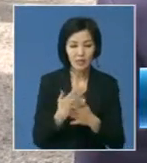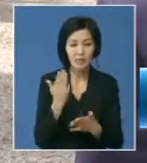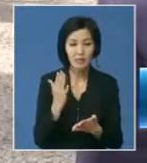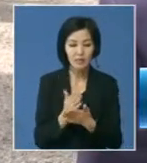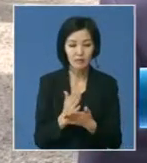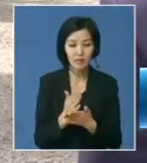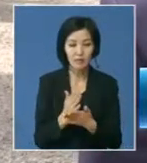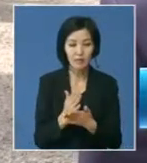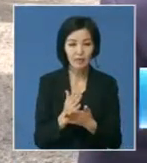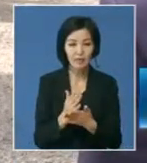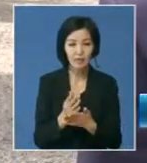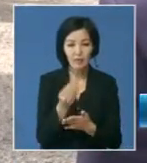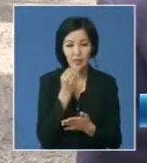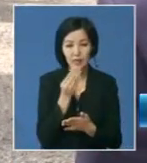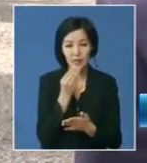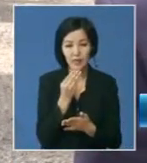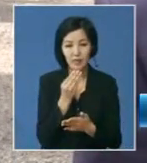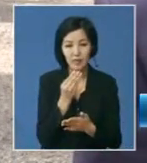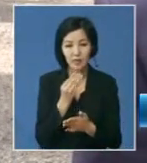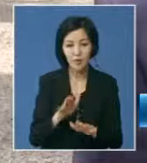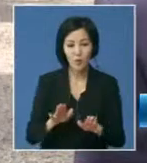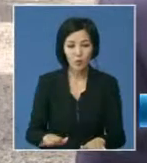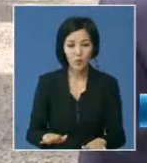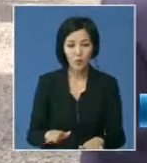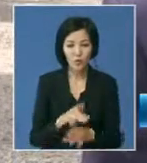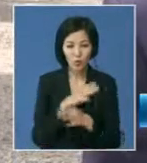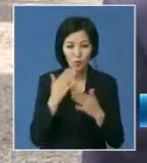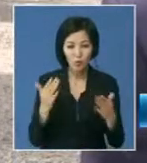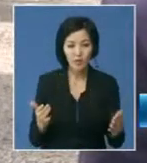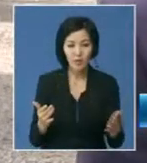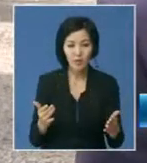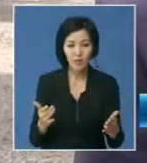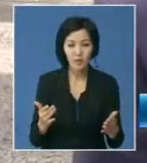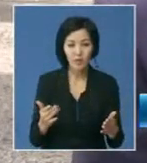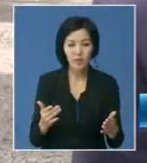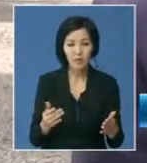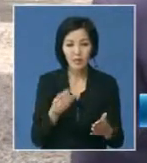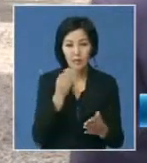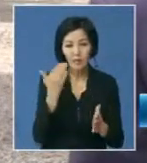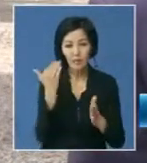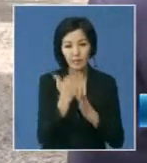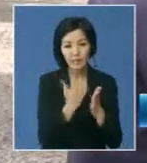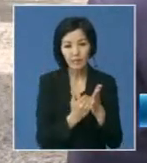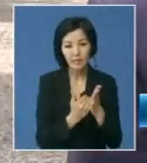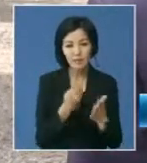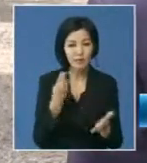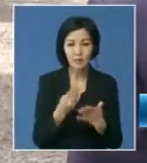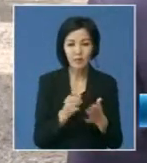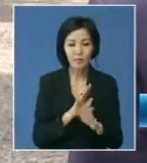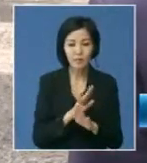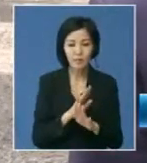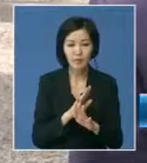жатыр. Асханада тамақ ішетін орын көбейтіліп жатыр. Астың мәзірі де қанша қымбатшылыққа қарамаса